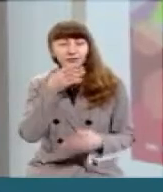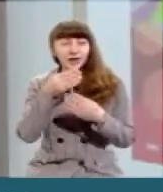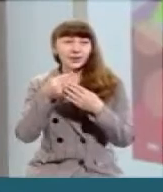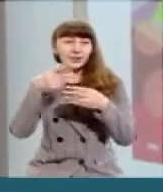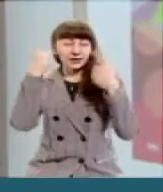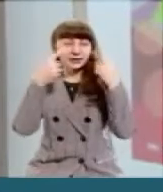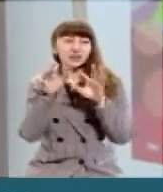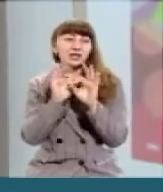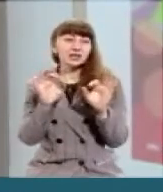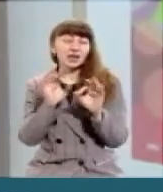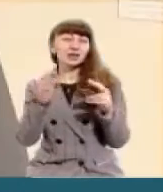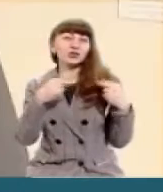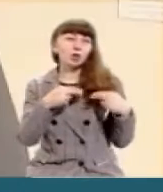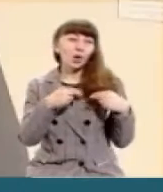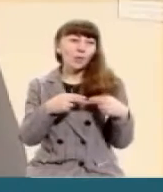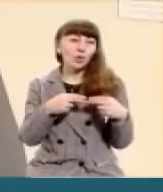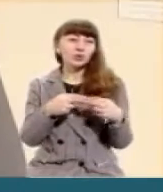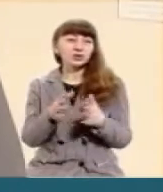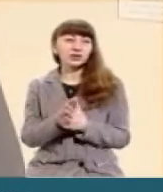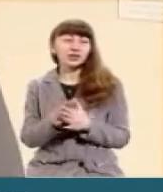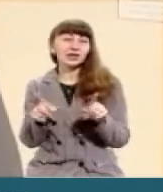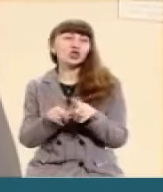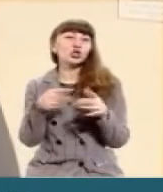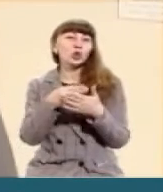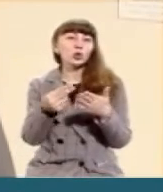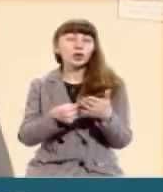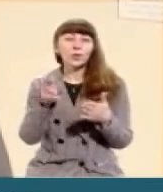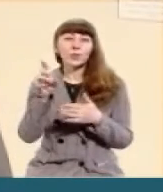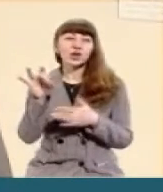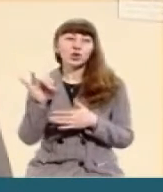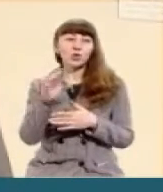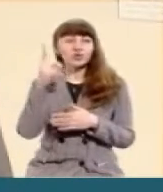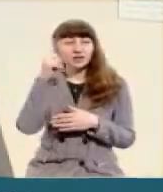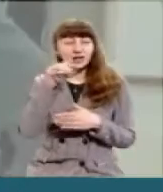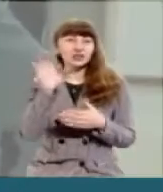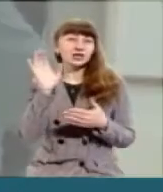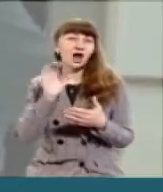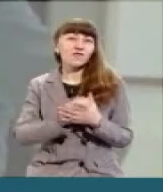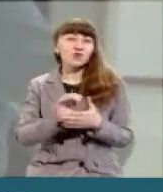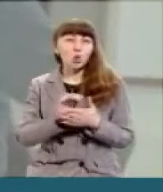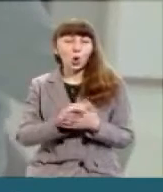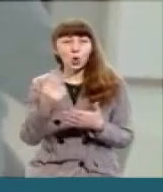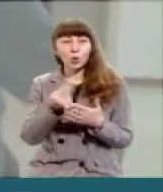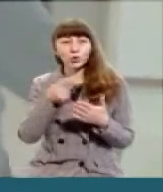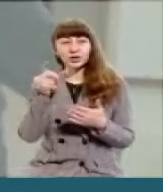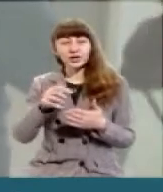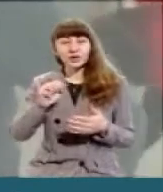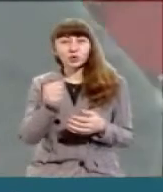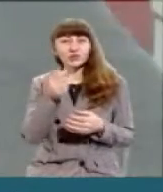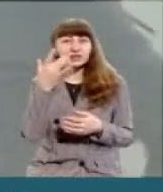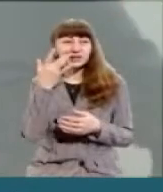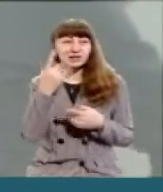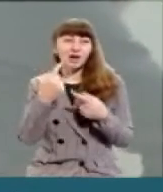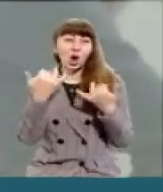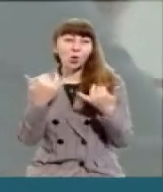Сергея Ли делятся и коллеги по цеху. Знаменитый живописец Вадим Быков уже давно знаком с художником. Говорит, что его товарищ всегда отличался